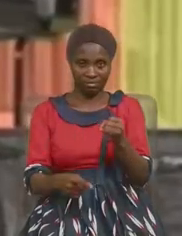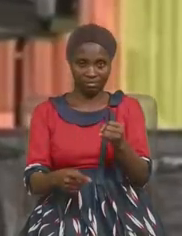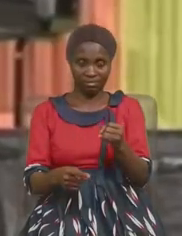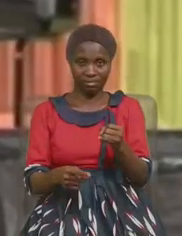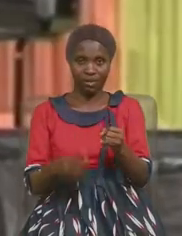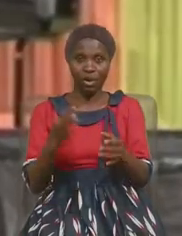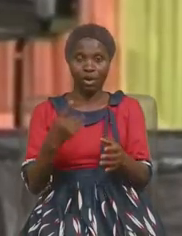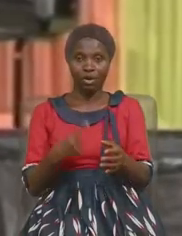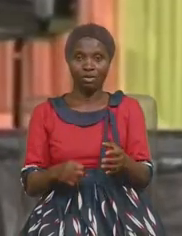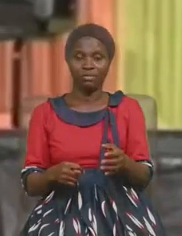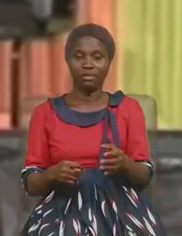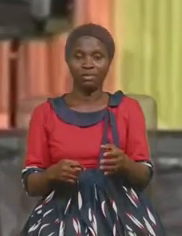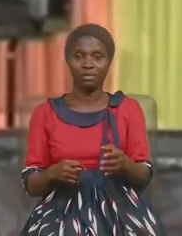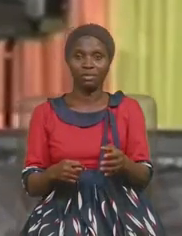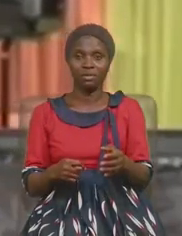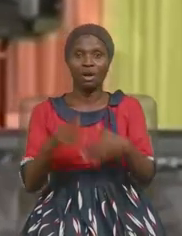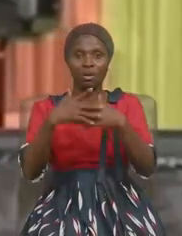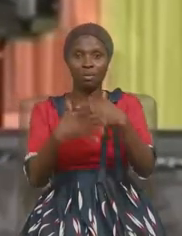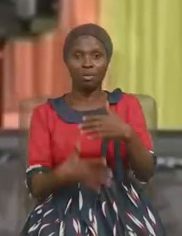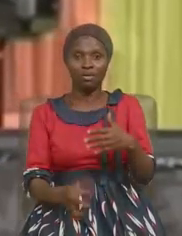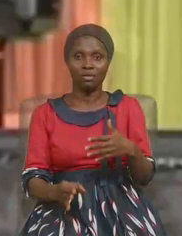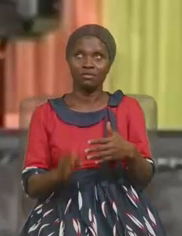du sang, de son sang,